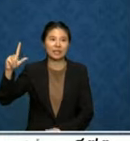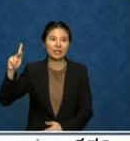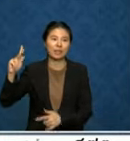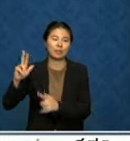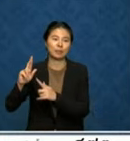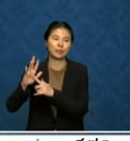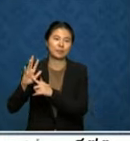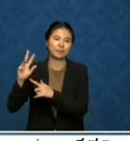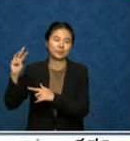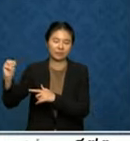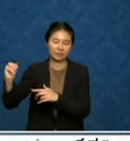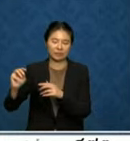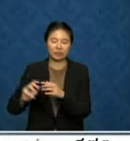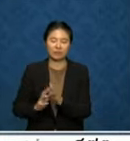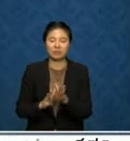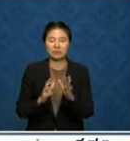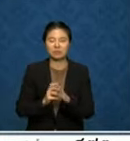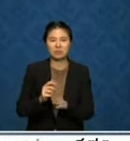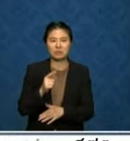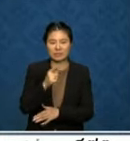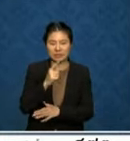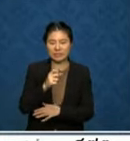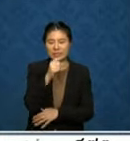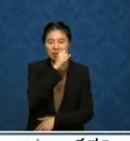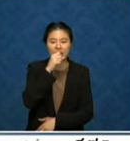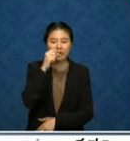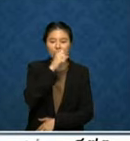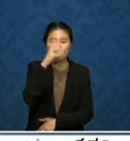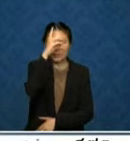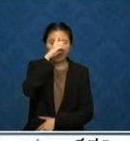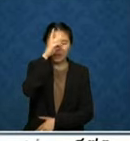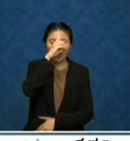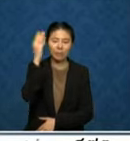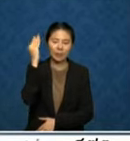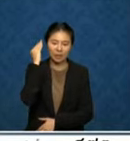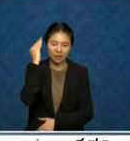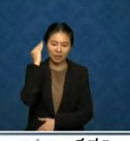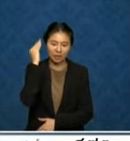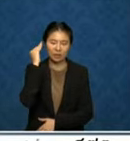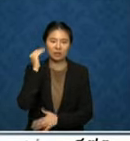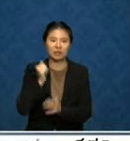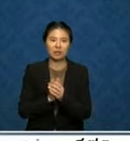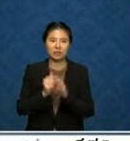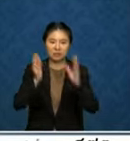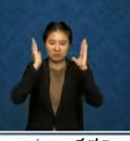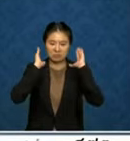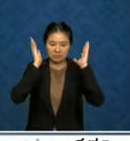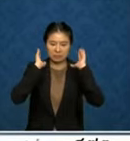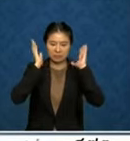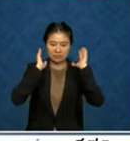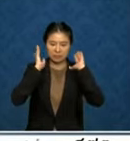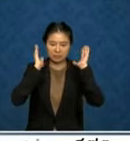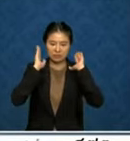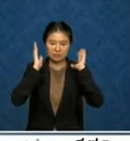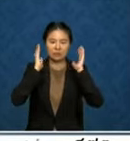ะอันนี้ก็ใช้ความเป็นอดีตนักร้องอดีตดาราอดีตพิธีกรนะมาชอบมาโฆษณ